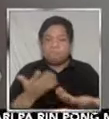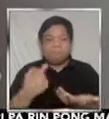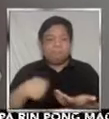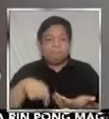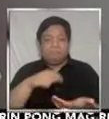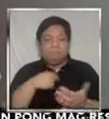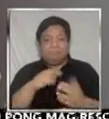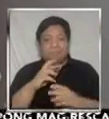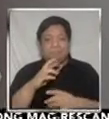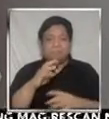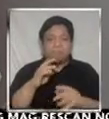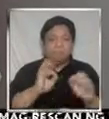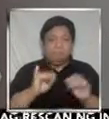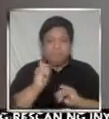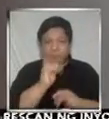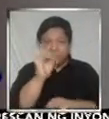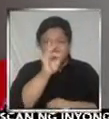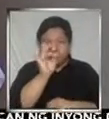halos